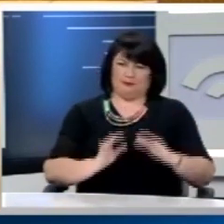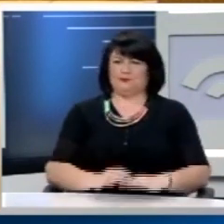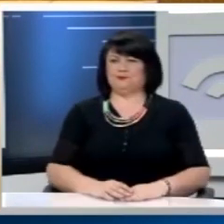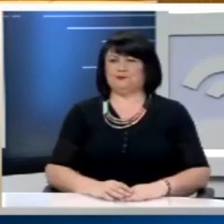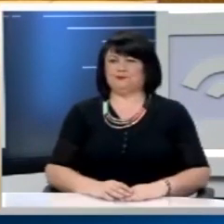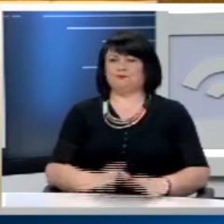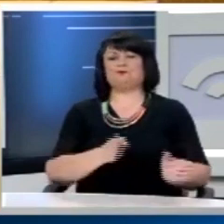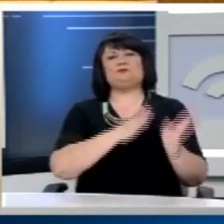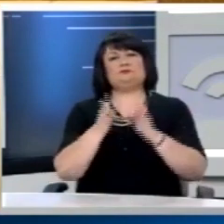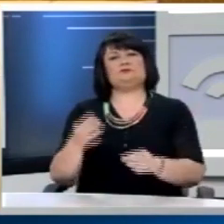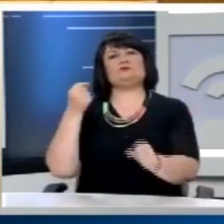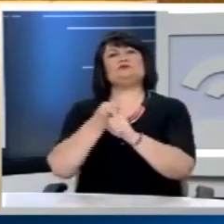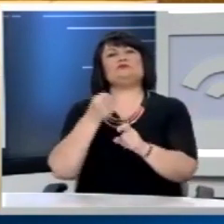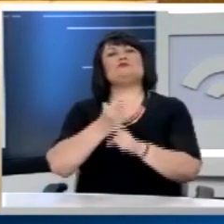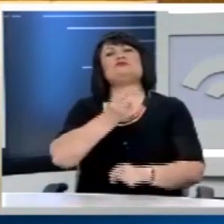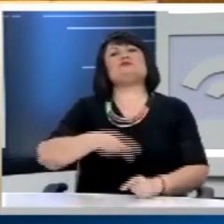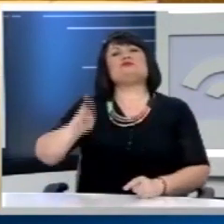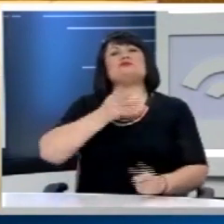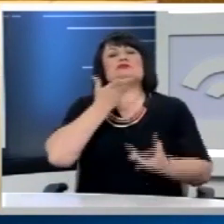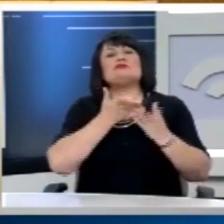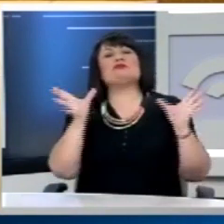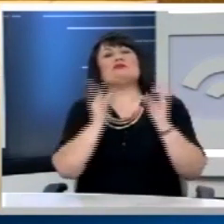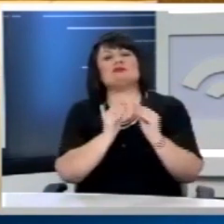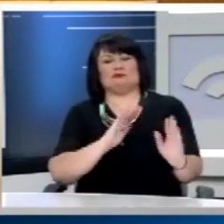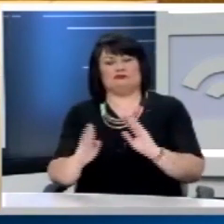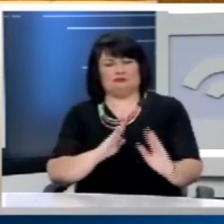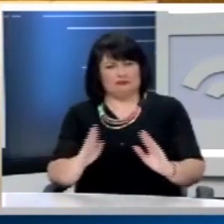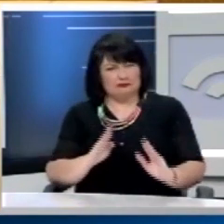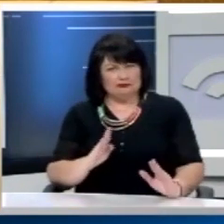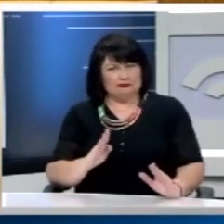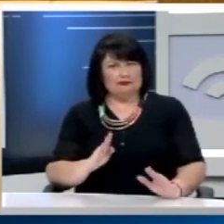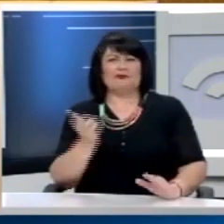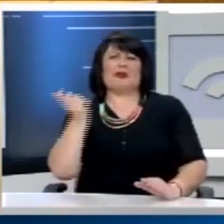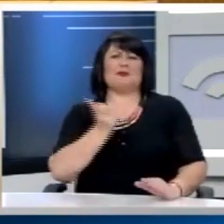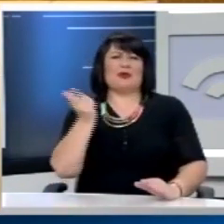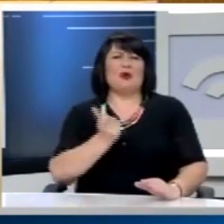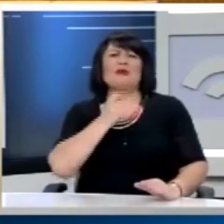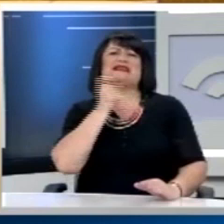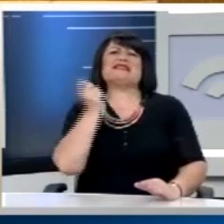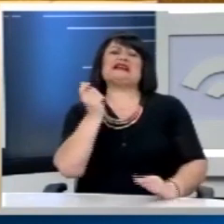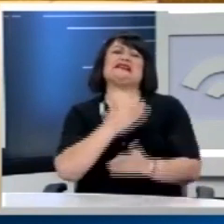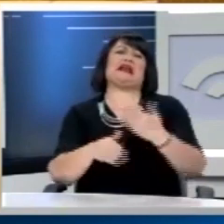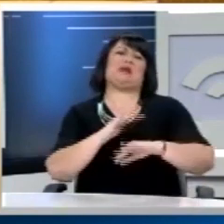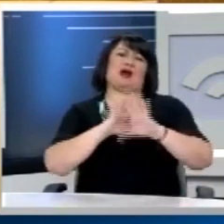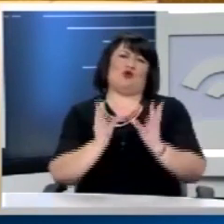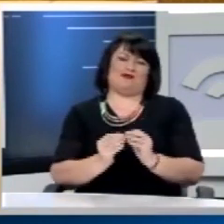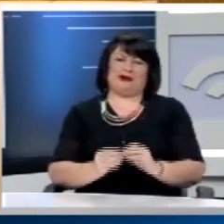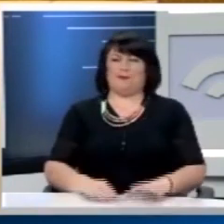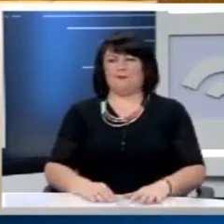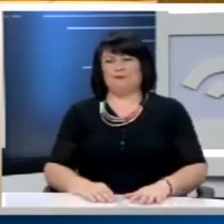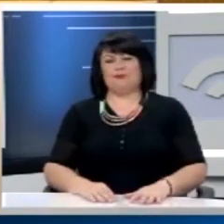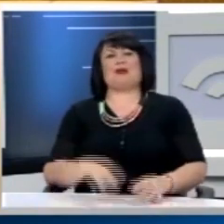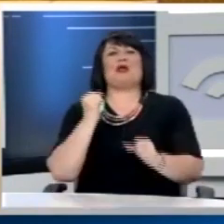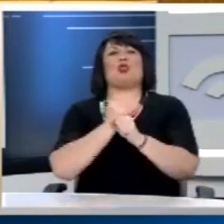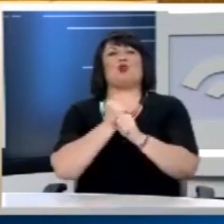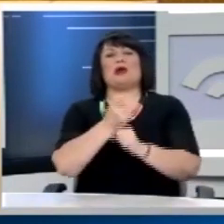Ταυτόχρονα διεκδικούμε αύξηση των δαπανών για την πρόνοια, τα επιδόματα και τις συντάξεις αναπηρίας. Δουλειά